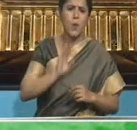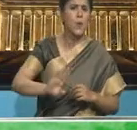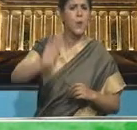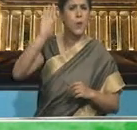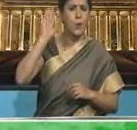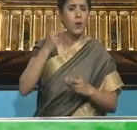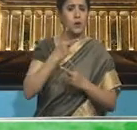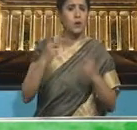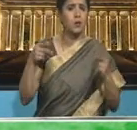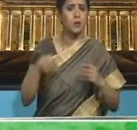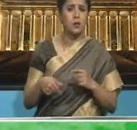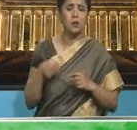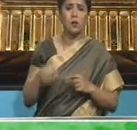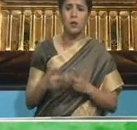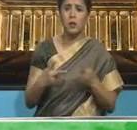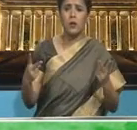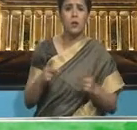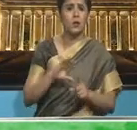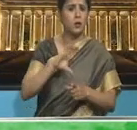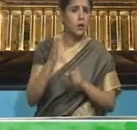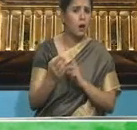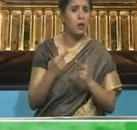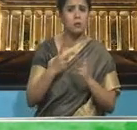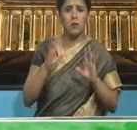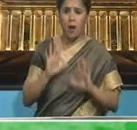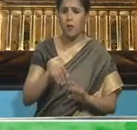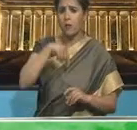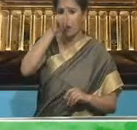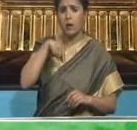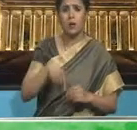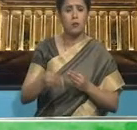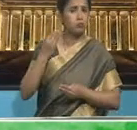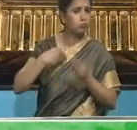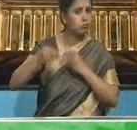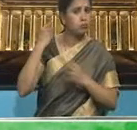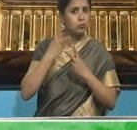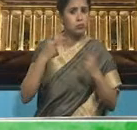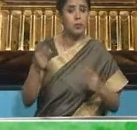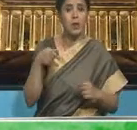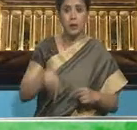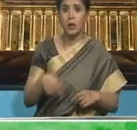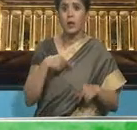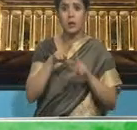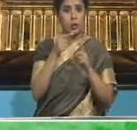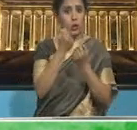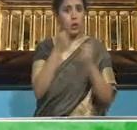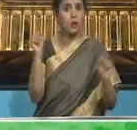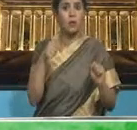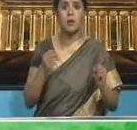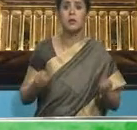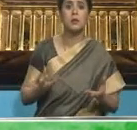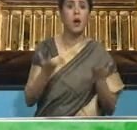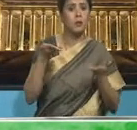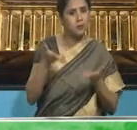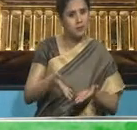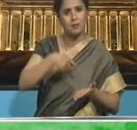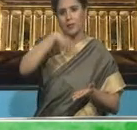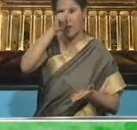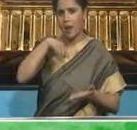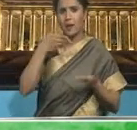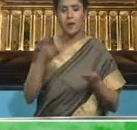जीवंत सभ्यताओं में से एक है। भारत को लोकतंत्र की जननी कहा जाता है, फिर